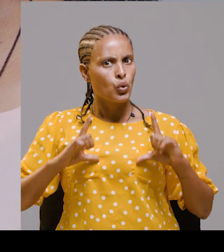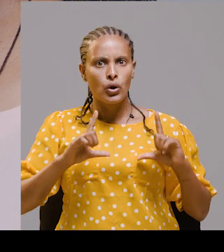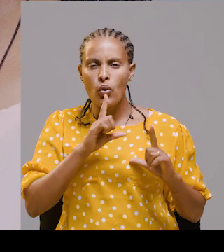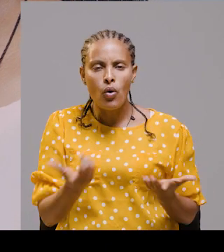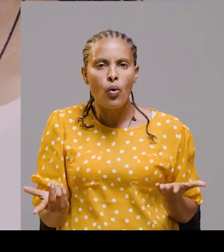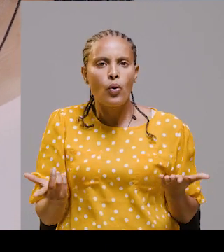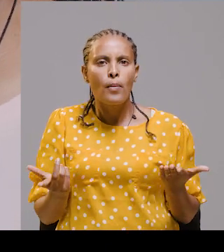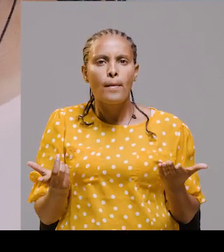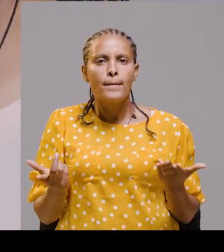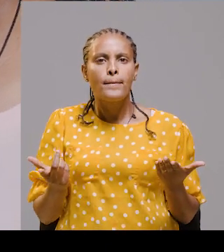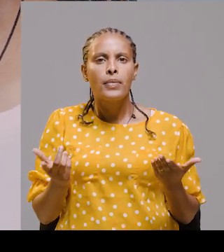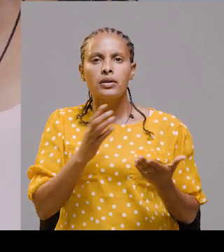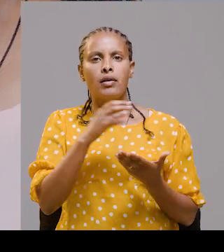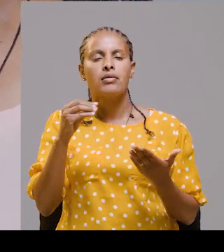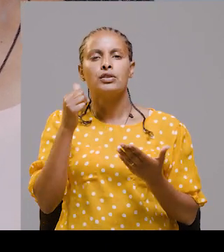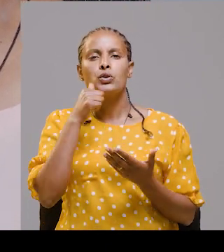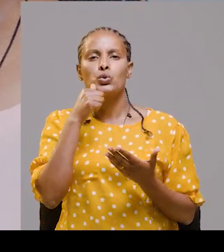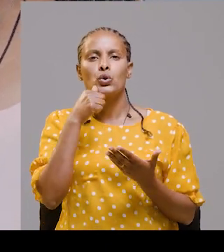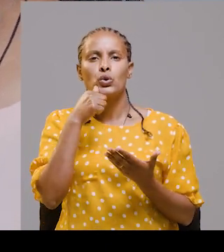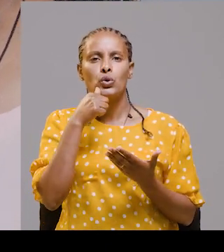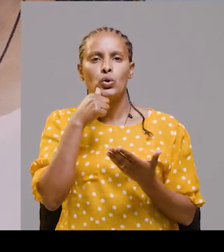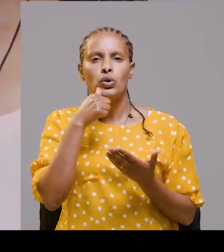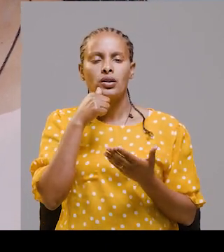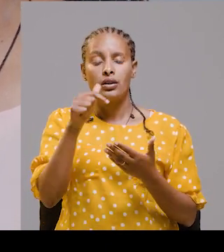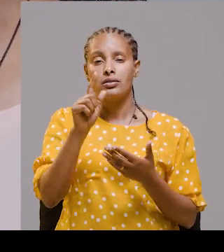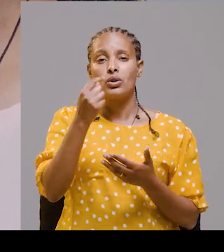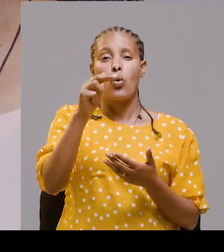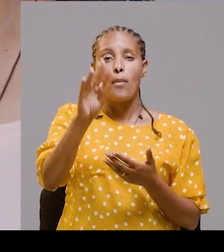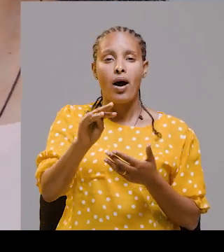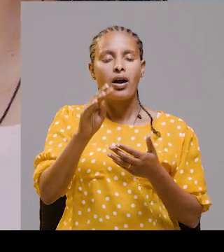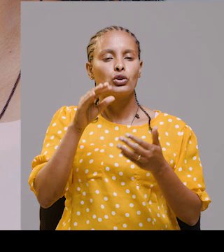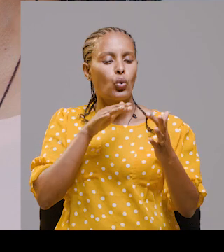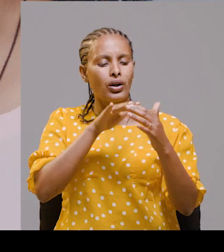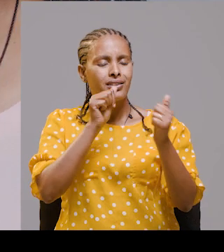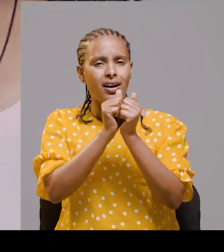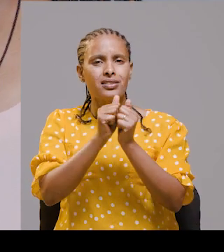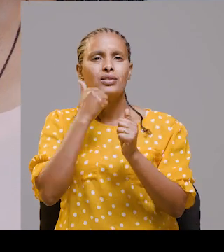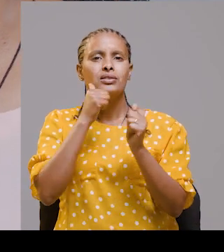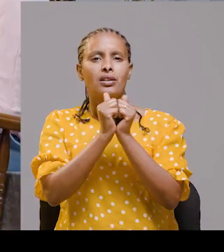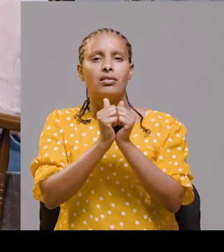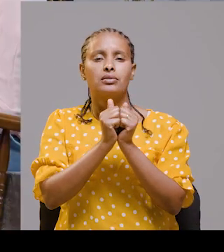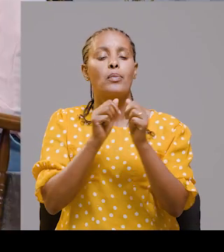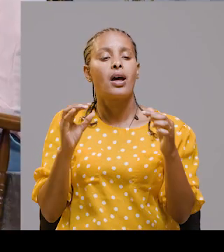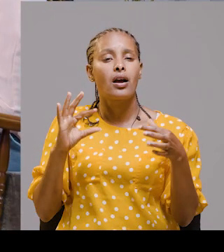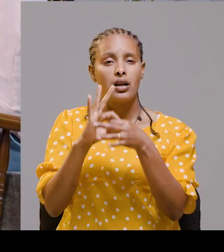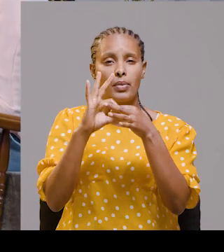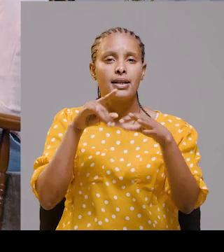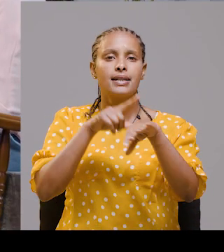ነው። እና ሴቶችን ደግሞ ከትራውማ አገናኝተን ከጦርነት ጋር ደግሞ ሴቶችን